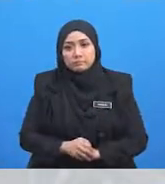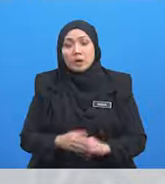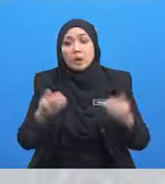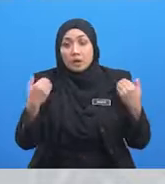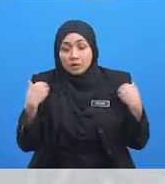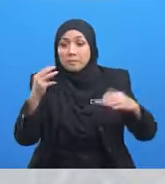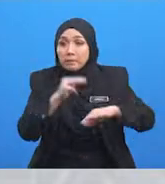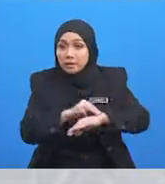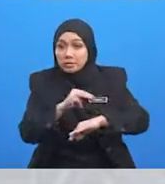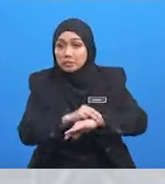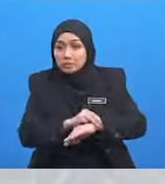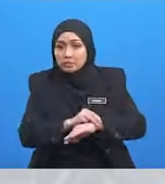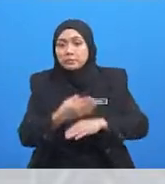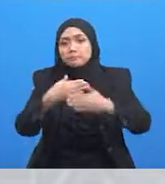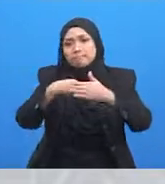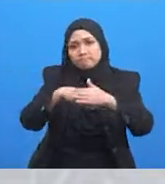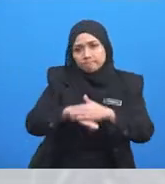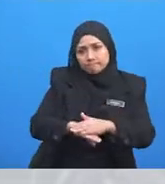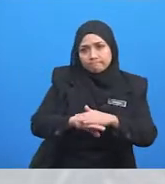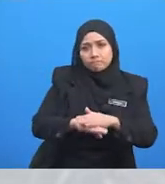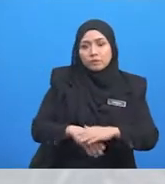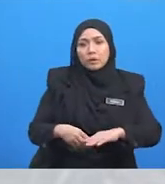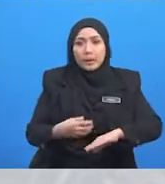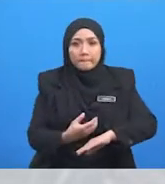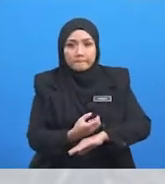Ada masa termasuk perangkap.